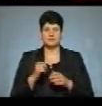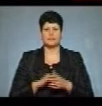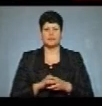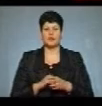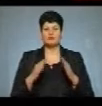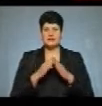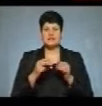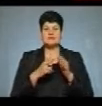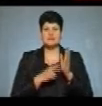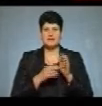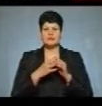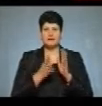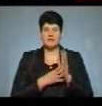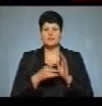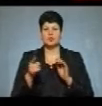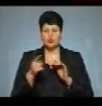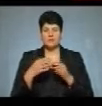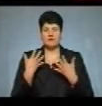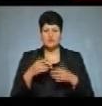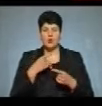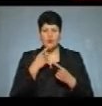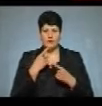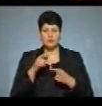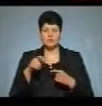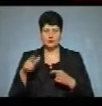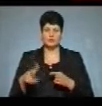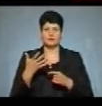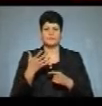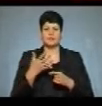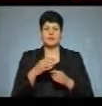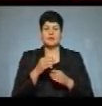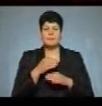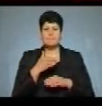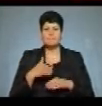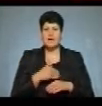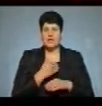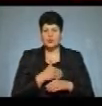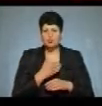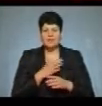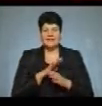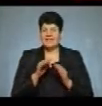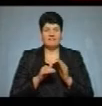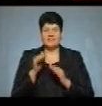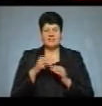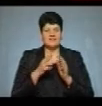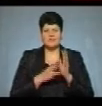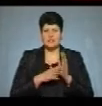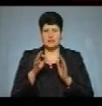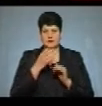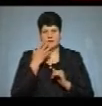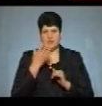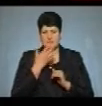17 і 19 Тернополя, де, як повідомляли мешканці Юлія Мамчак і Світлана Салавага, температура не піднімається вище 18 градусів